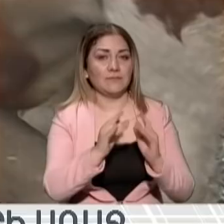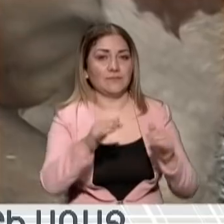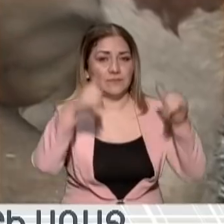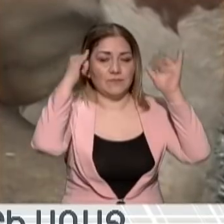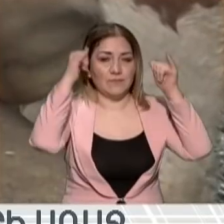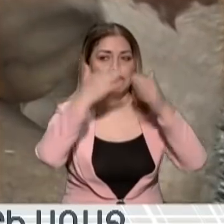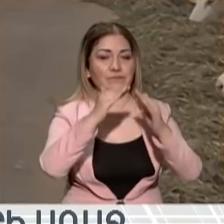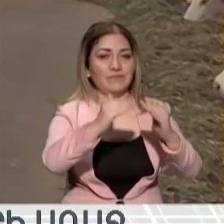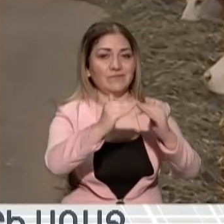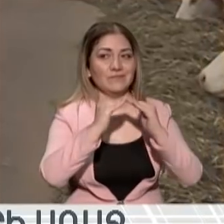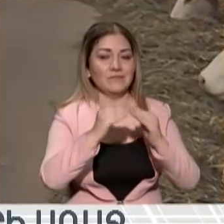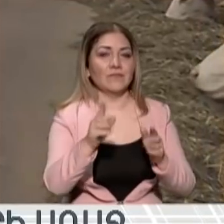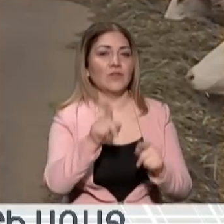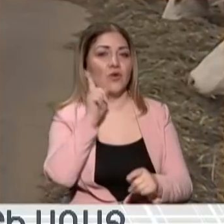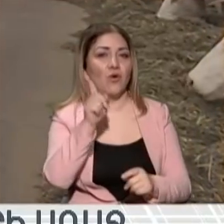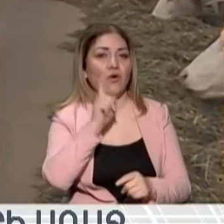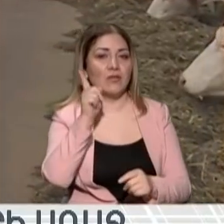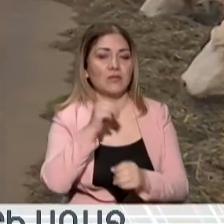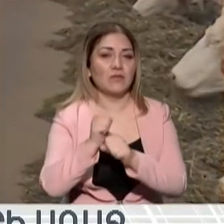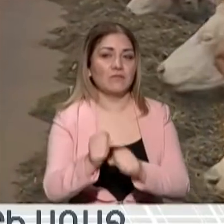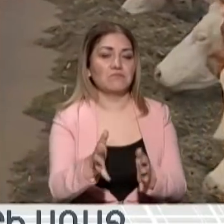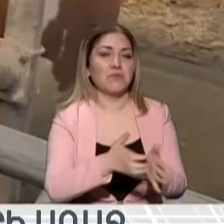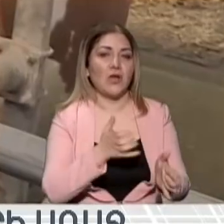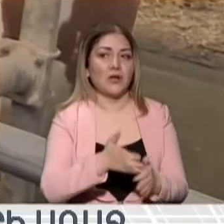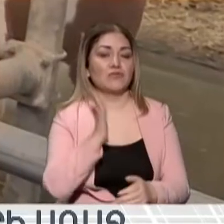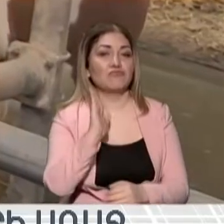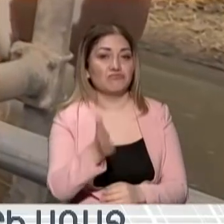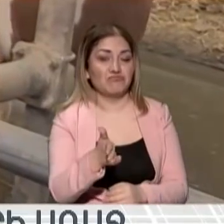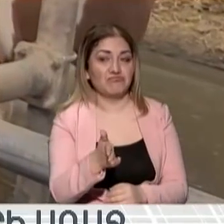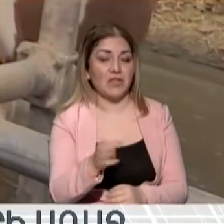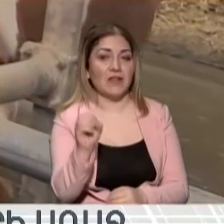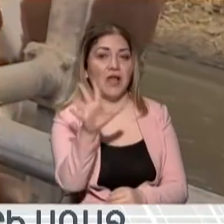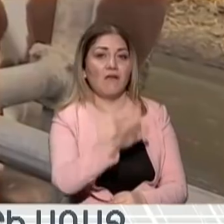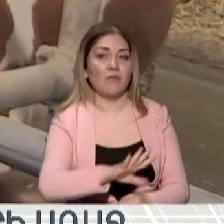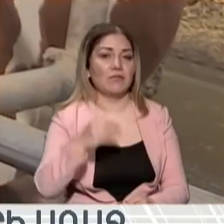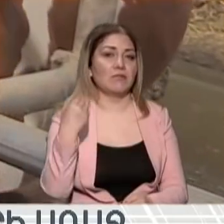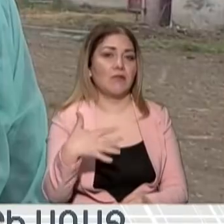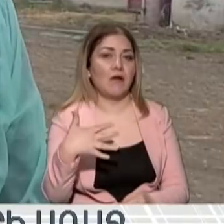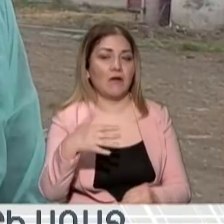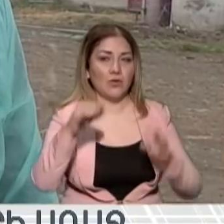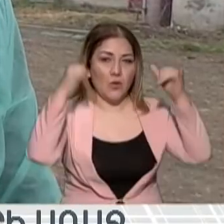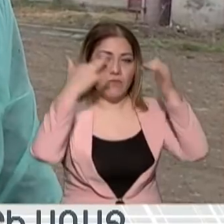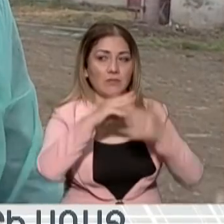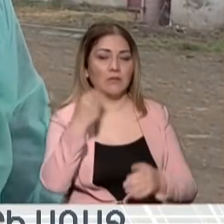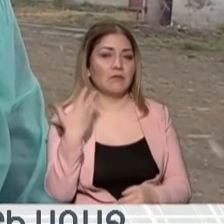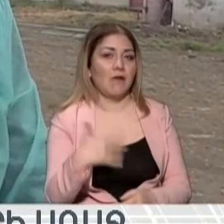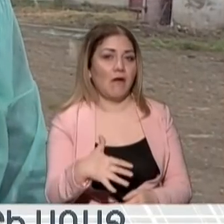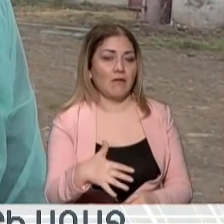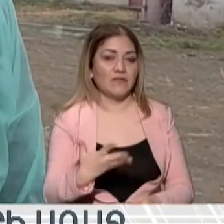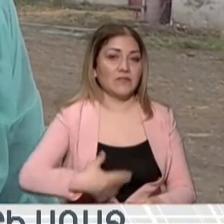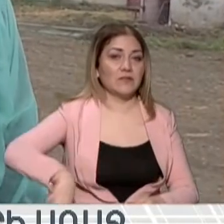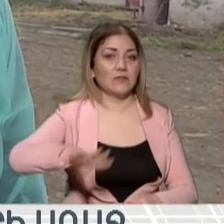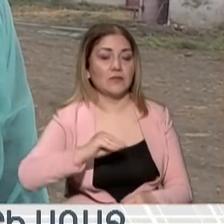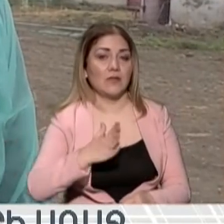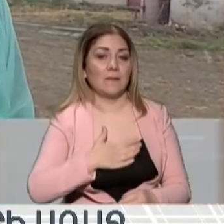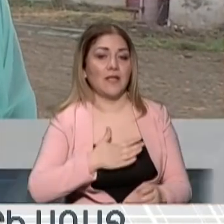այս տարի խոտի պակաս կունենա։ Ֆերմայի ամբողջ գլխաքանակը եվրոպական թանկարժեք կենդանիներ են։ Մեր